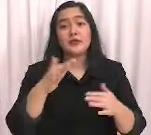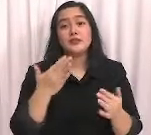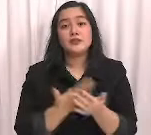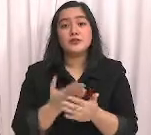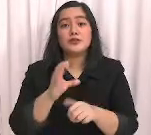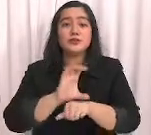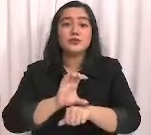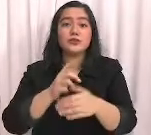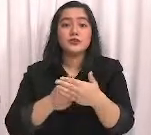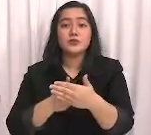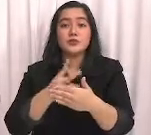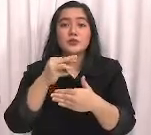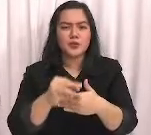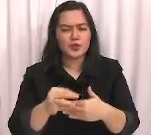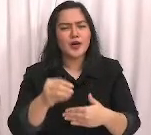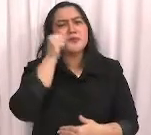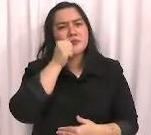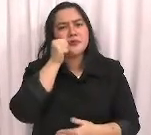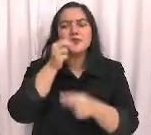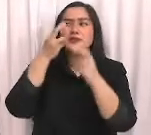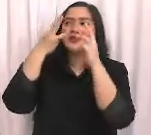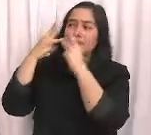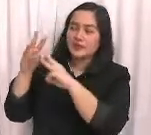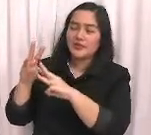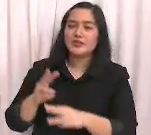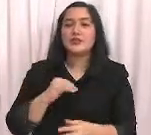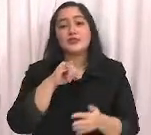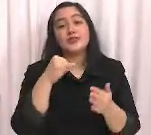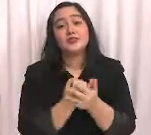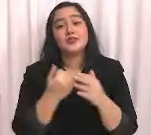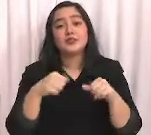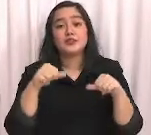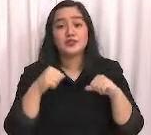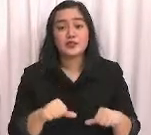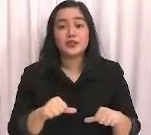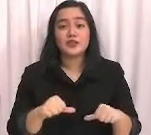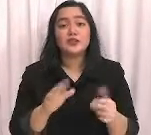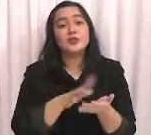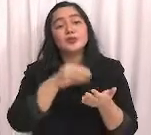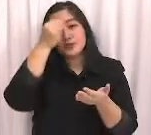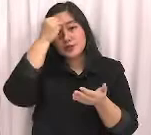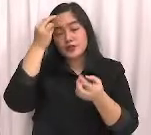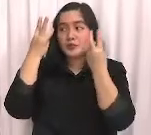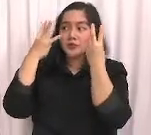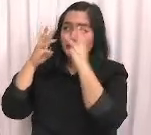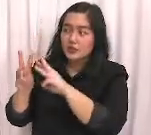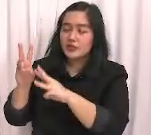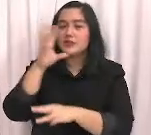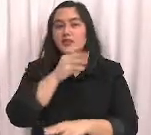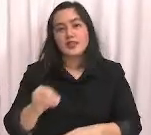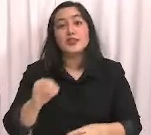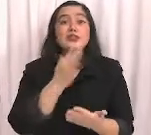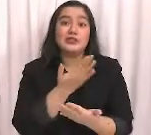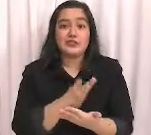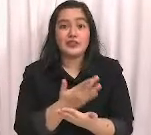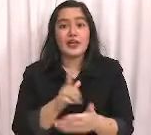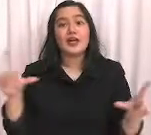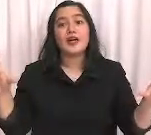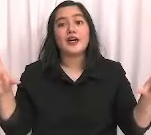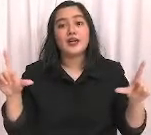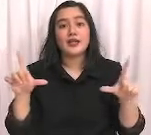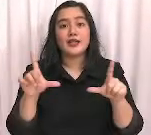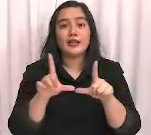Marami pong salamat sa mga nakikinig at magpatuloy po tayo na makinig, tune in, and pass the link.